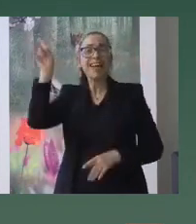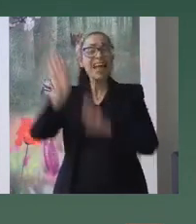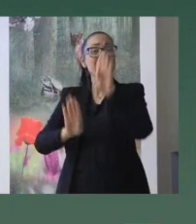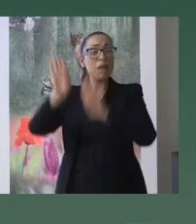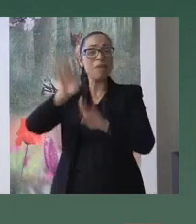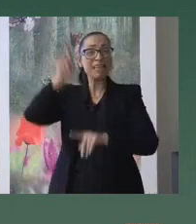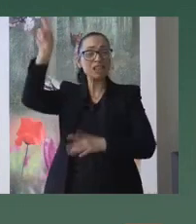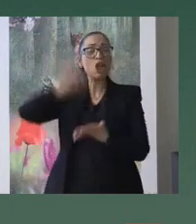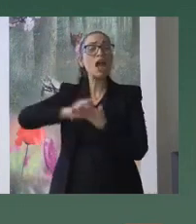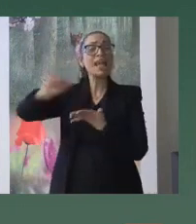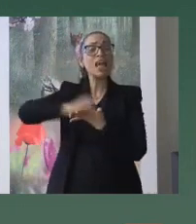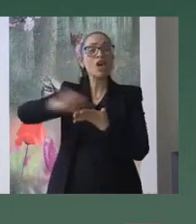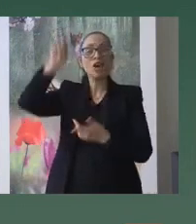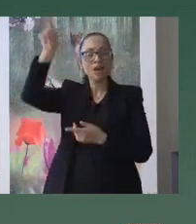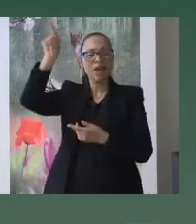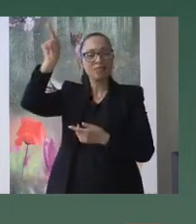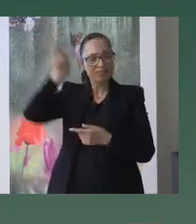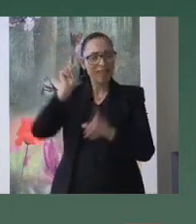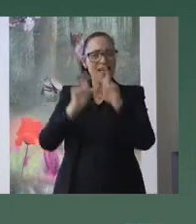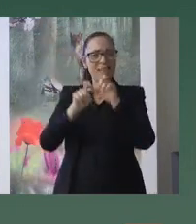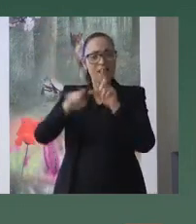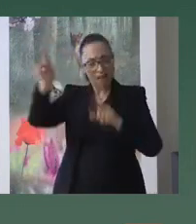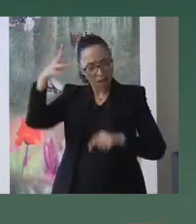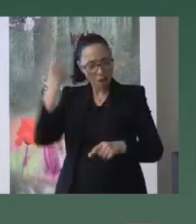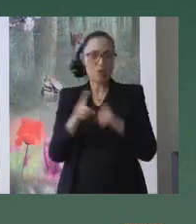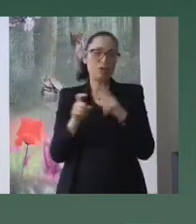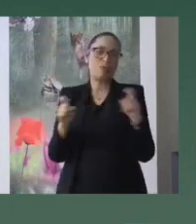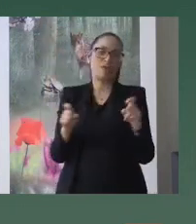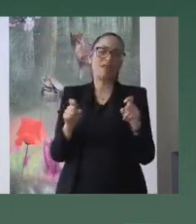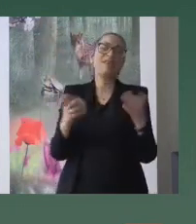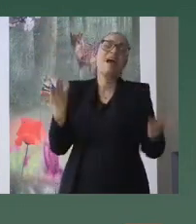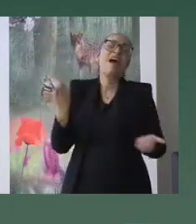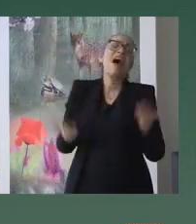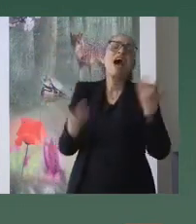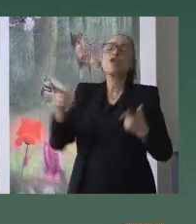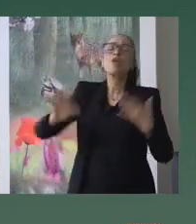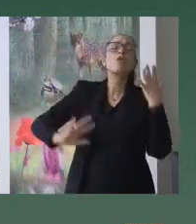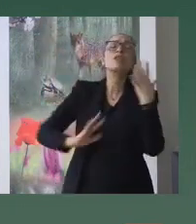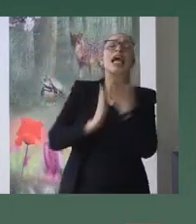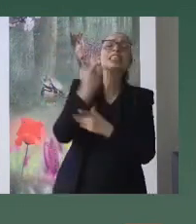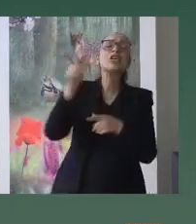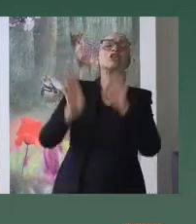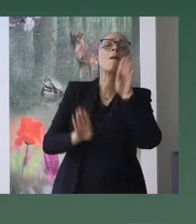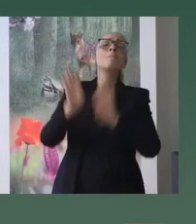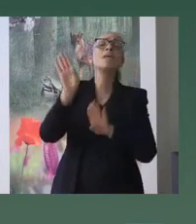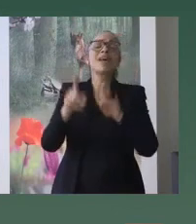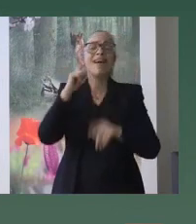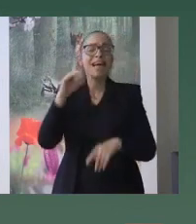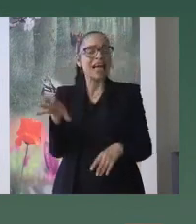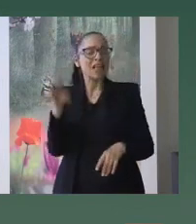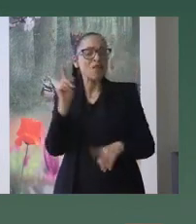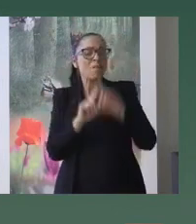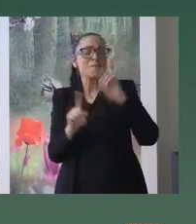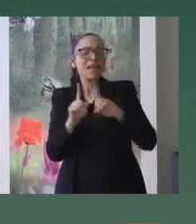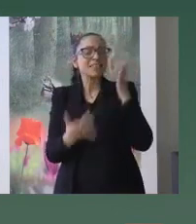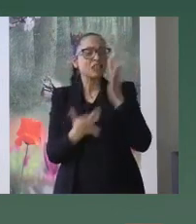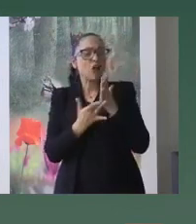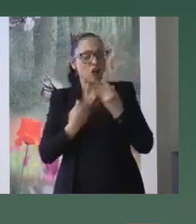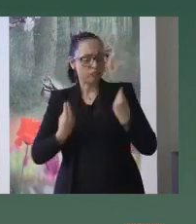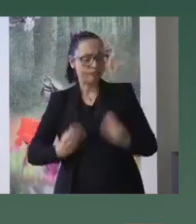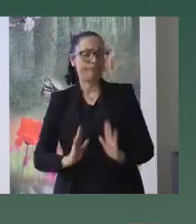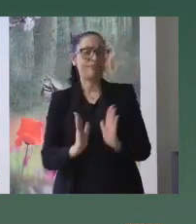Νέας Υόρκης, τις εταιρείες που παράγουν αυτά τα προϊόντα. Ανάλογα πώς εξελίσσονται οι μετοχές τους, καταλαβαίνεις ποιες τεχνολογίες θα πάνε